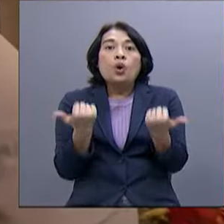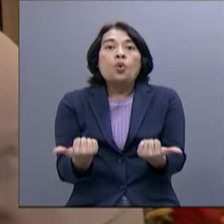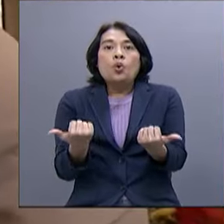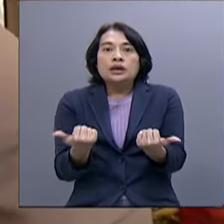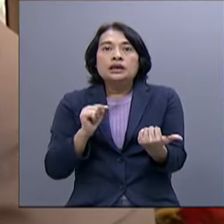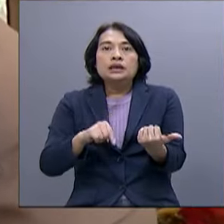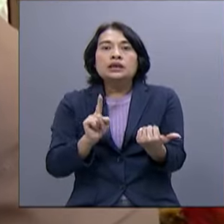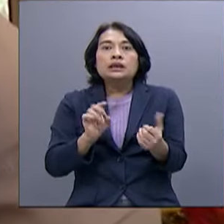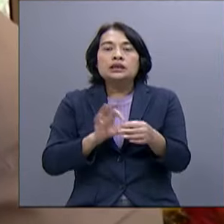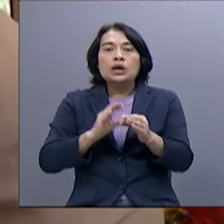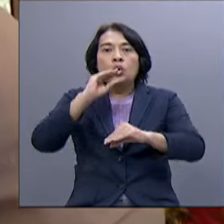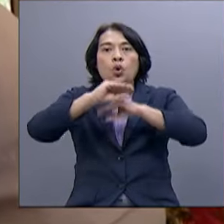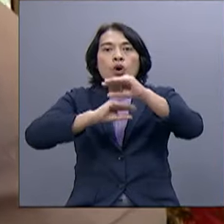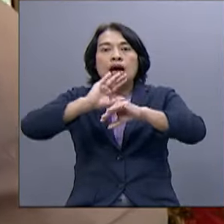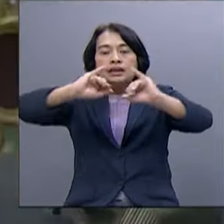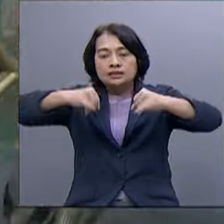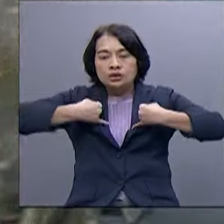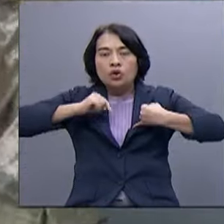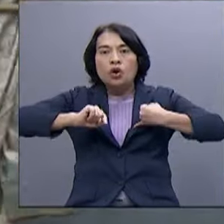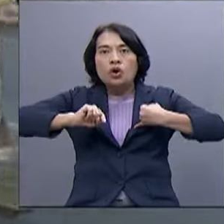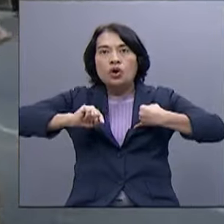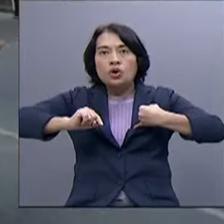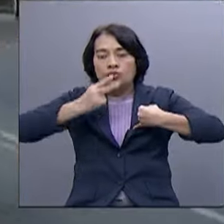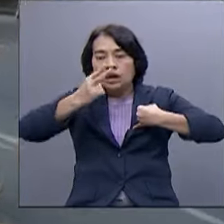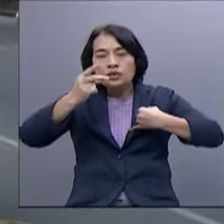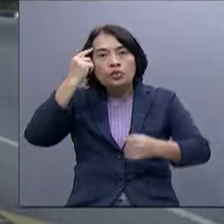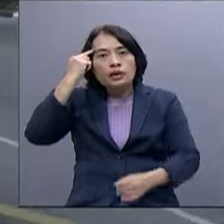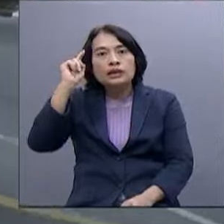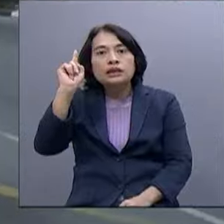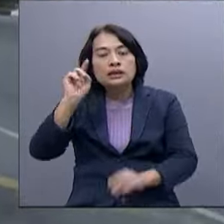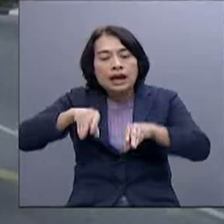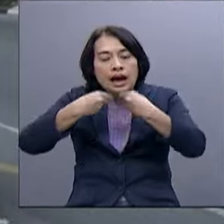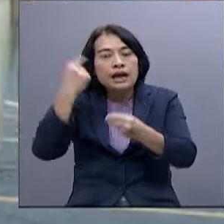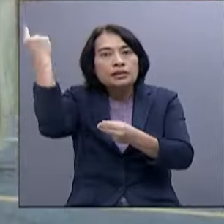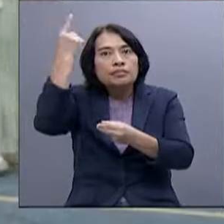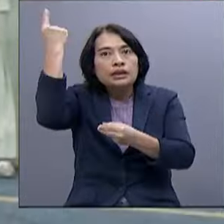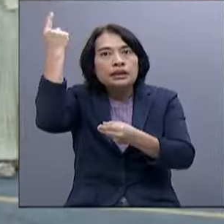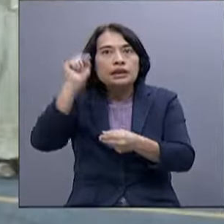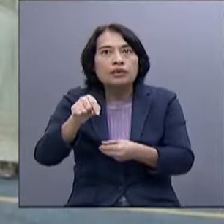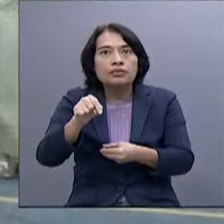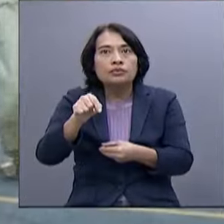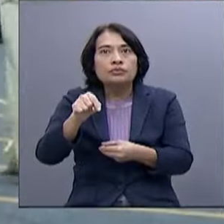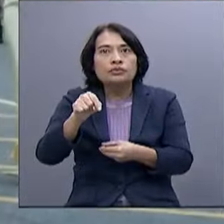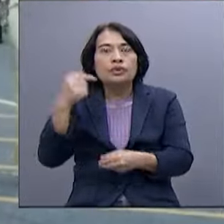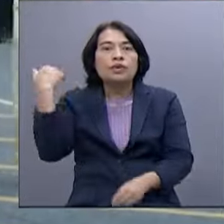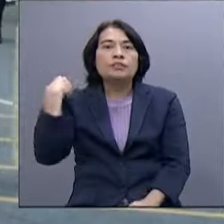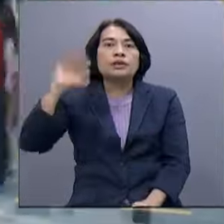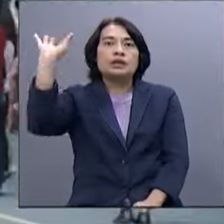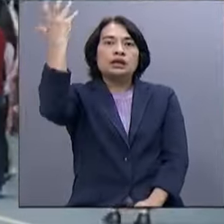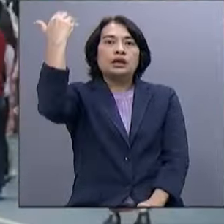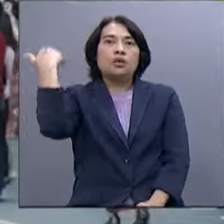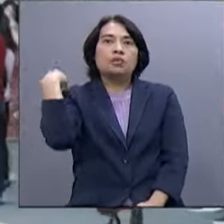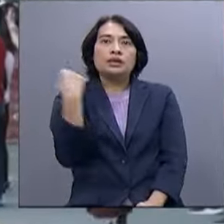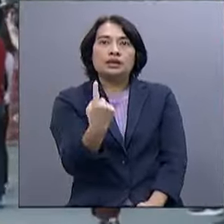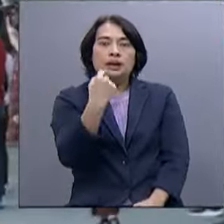ที่และเจ้าของโครงการเขามาให้เขาเรียกว่าไอเดียในการตัดสินใจไปเที่ยวกันในงานนี้หนึ่งเดียวในโลกปีนี้จะแตกต่าง